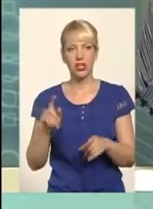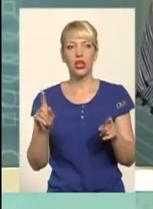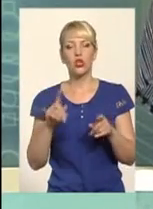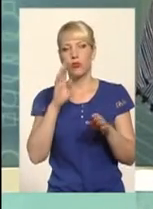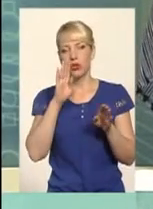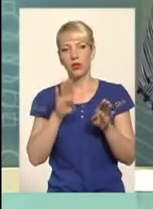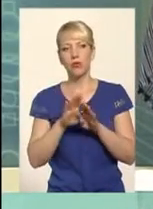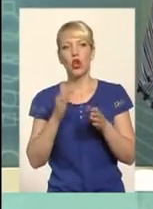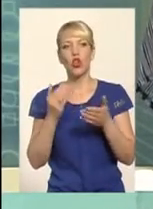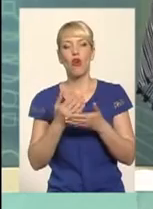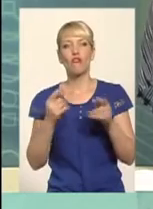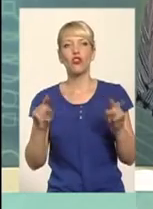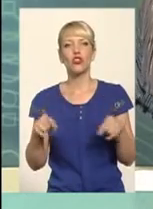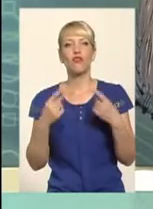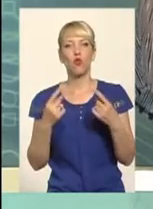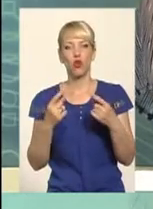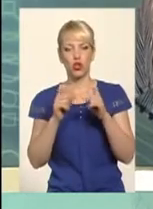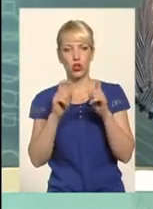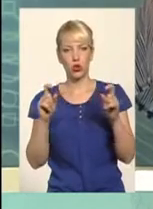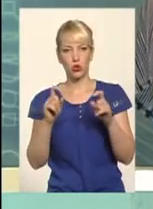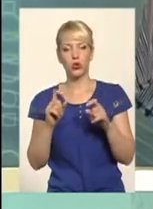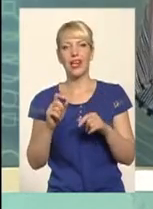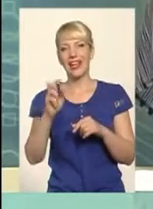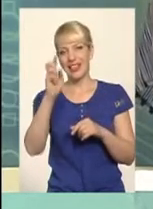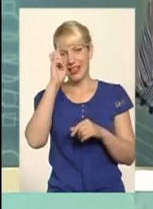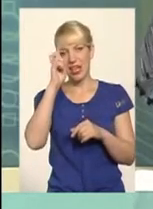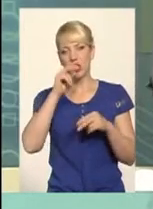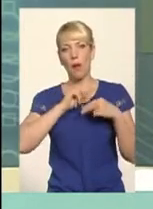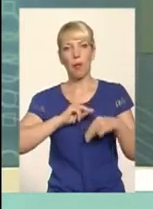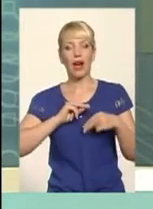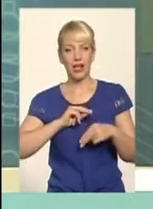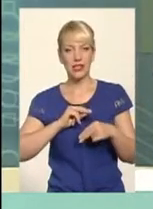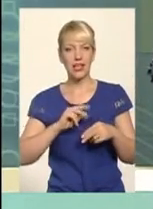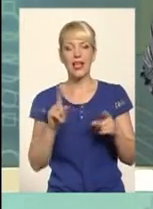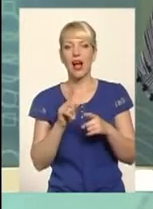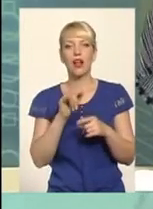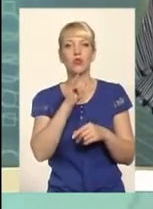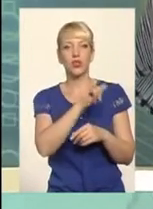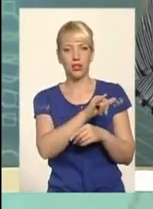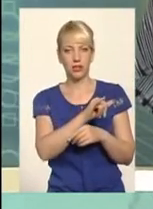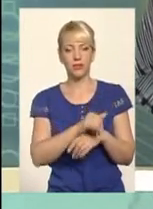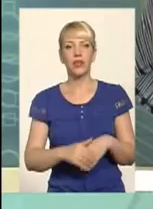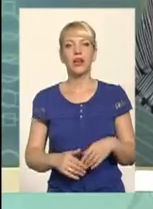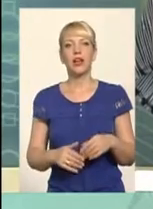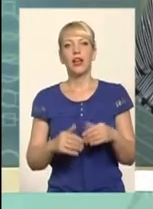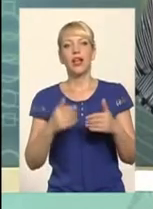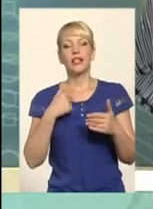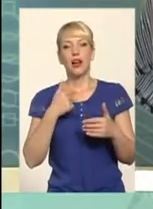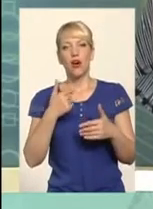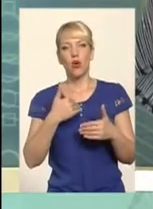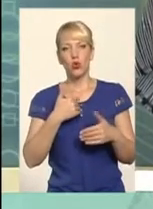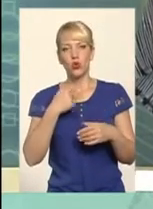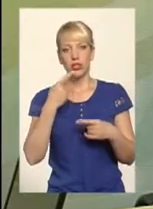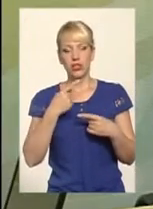новоствореної структури як Держпраці? Яка їхня функція там і що на практиці маємо нині в Україні? Ну, я хочу сказати, що я